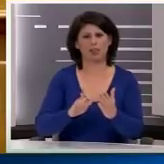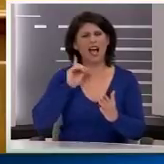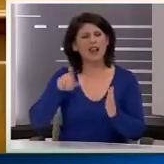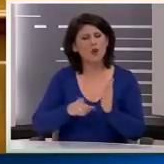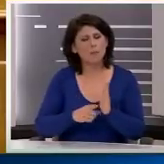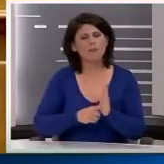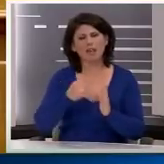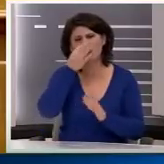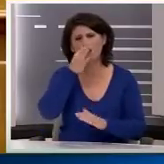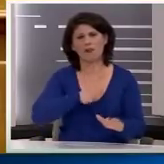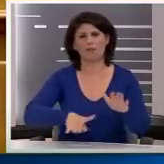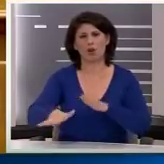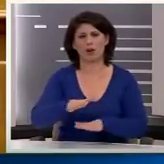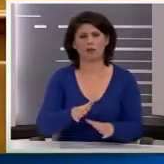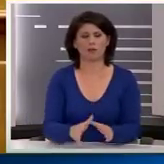διαφθοράς.